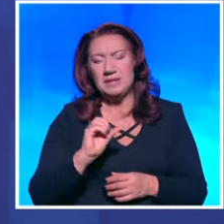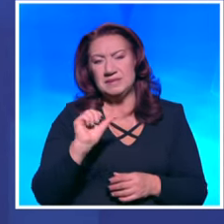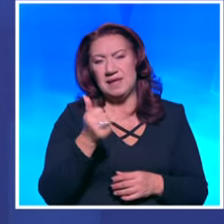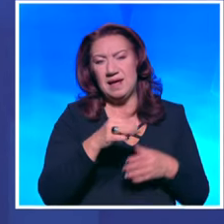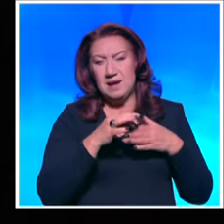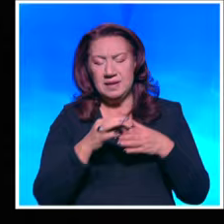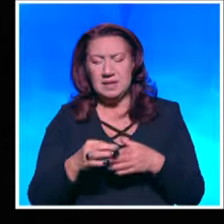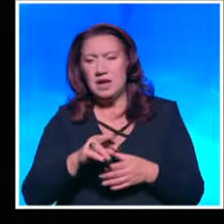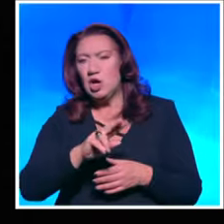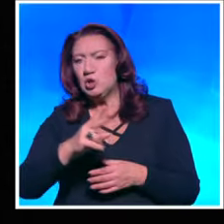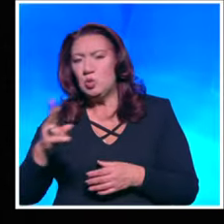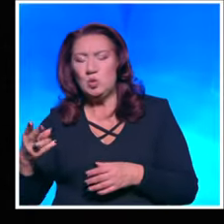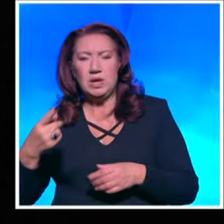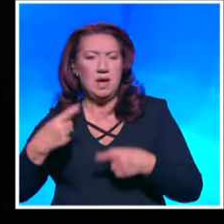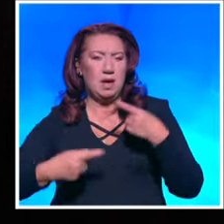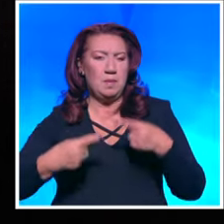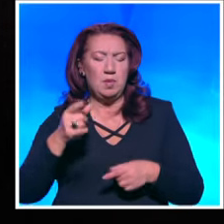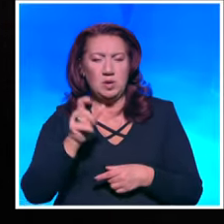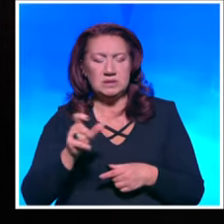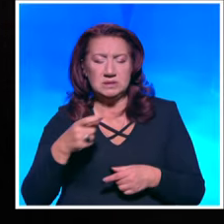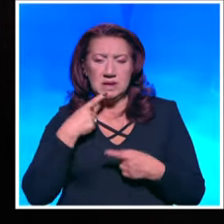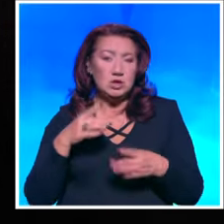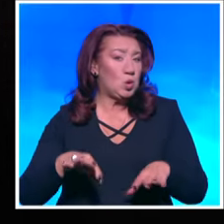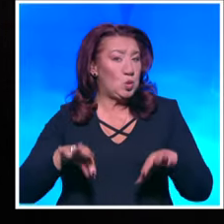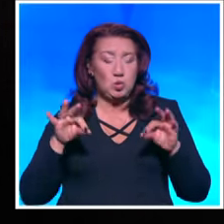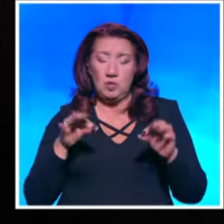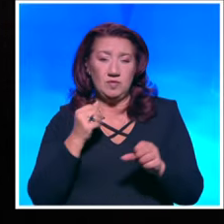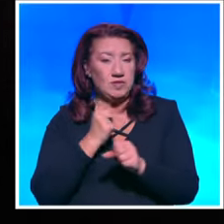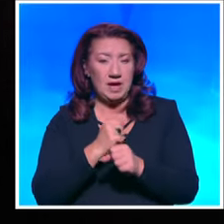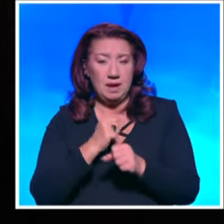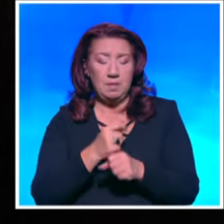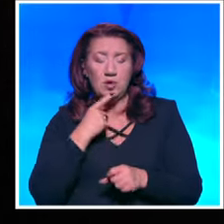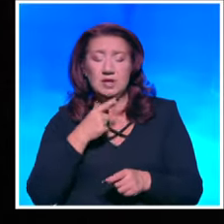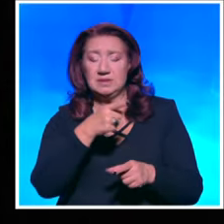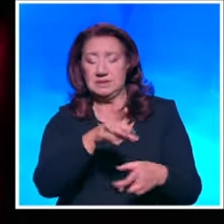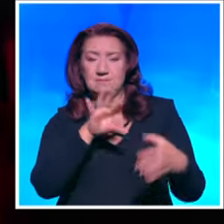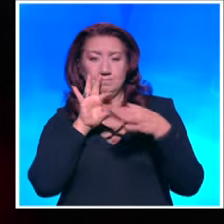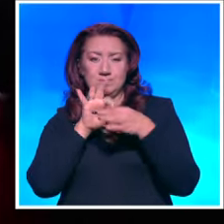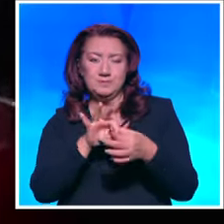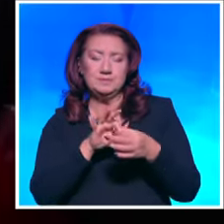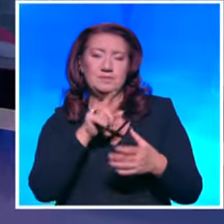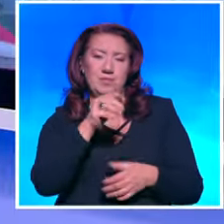политици изразиха готовност да работят със завръщащия се в политиката милиардер